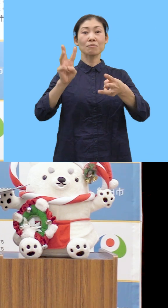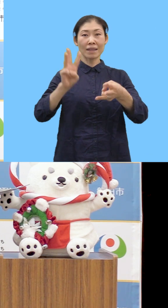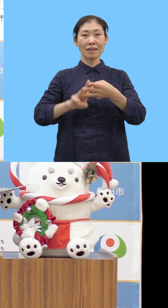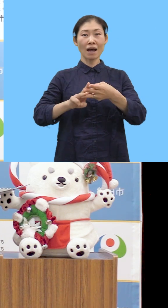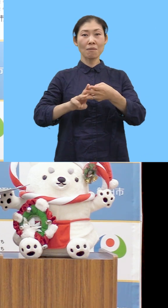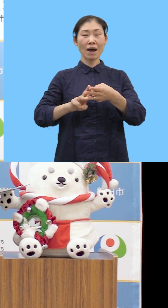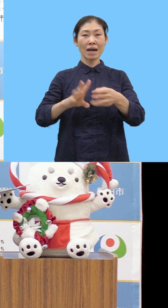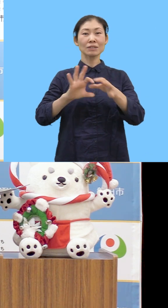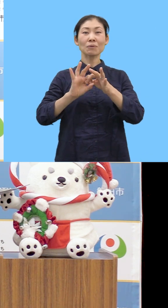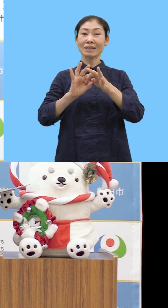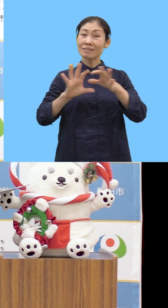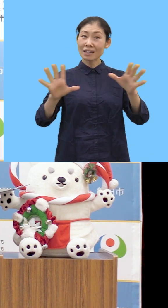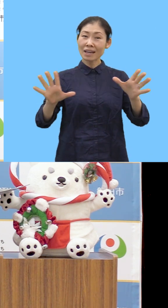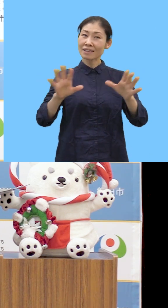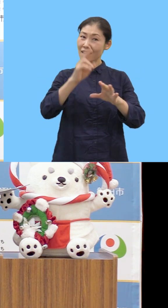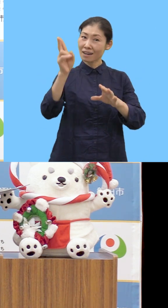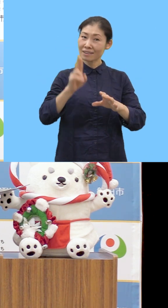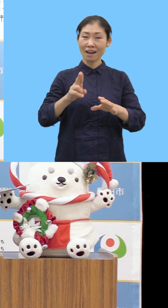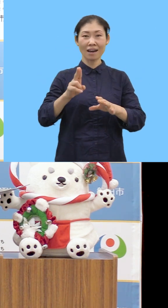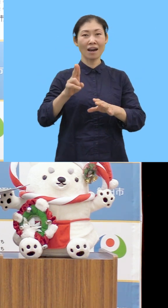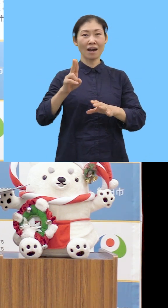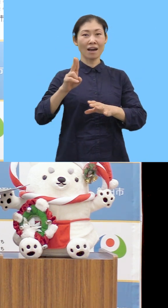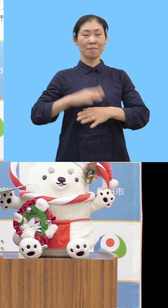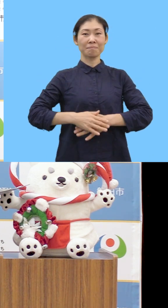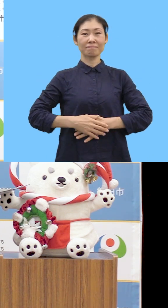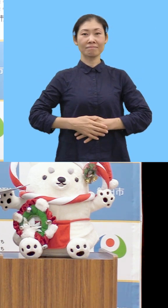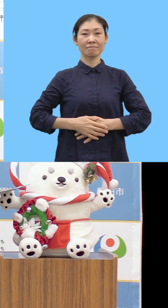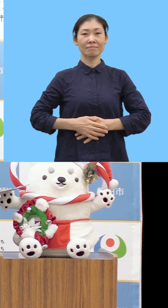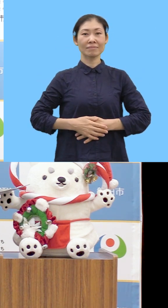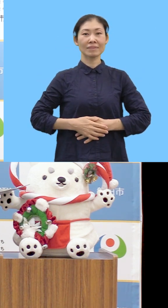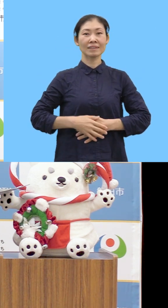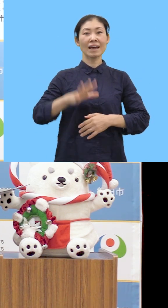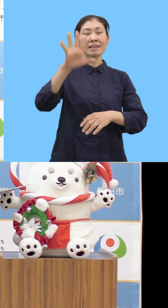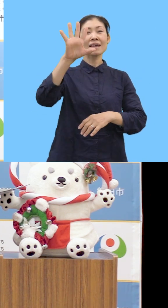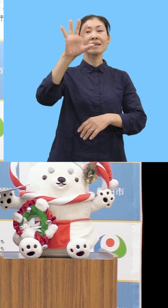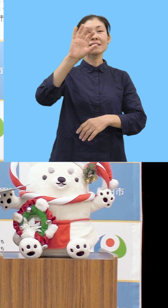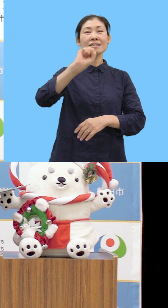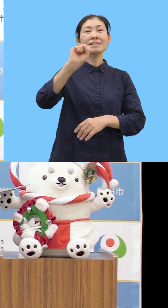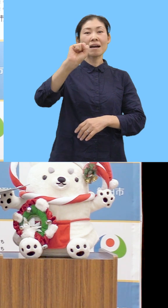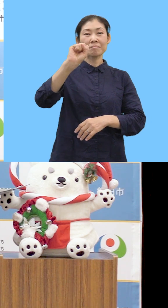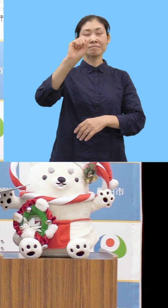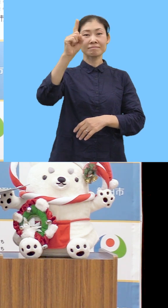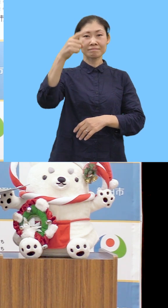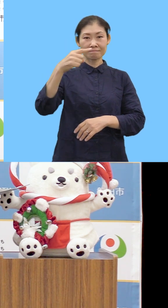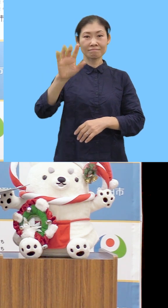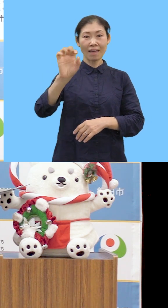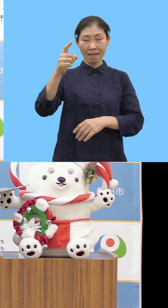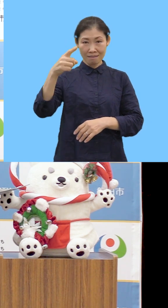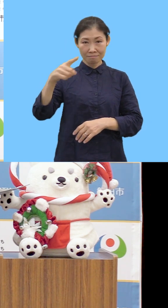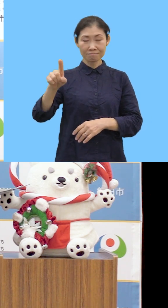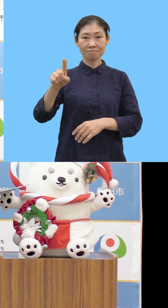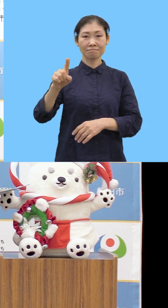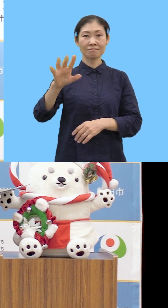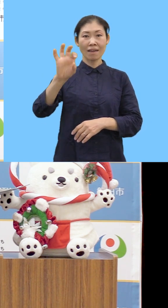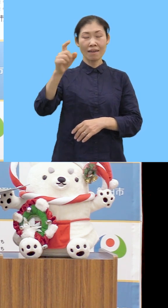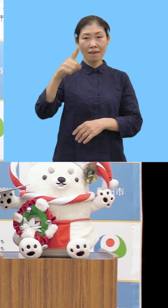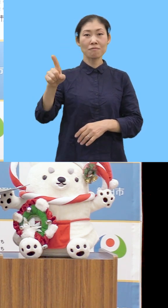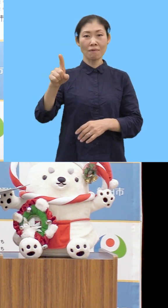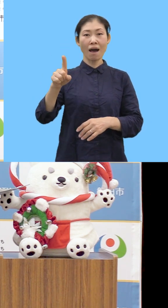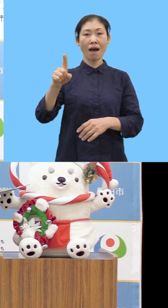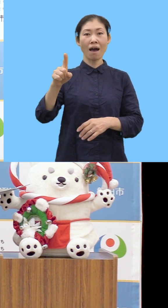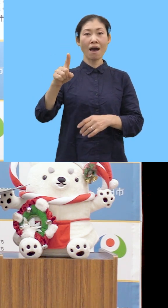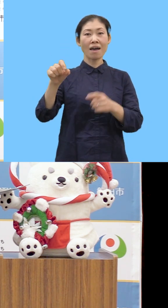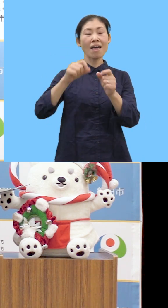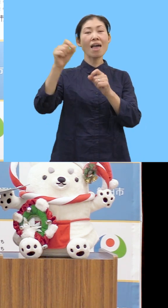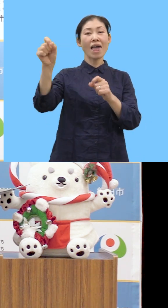接関係ないんじゃないですかと言われそうなんですが、三円ネオフェニックさんの三円の円は遠州の円ですから